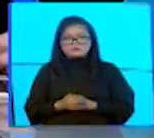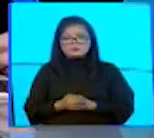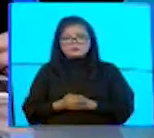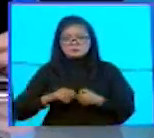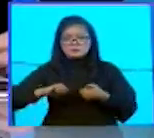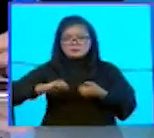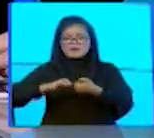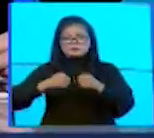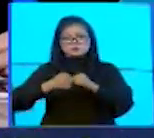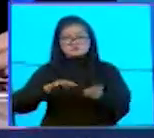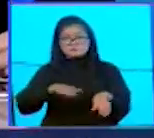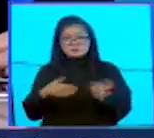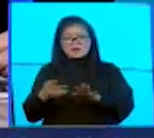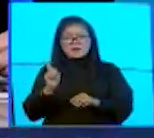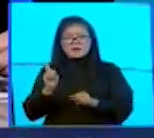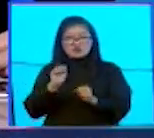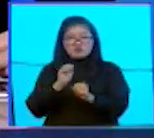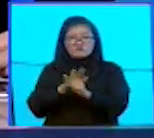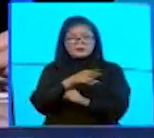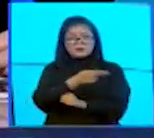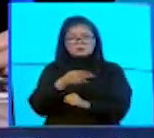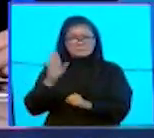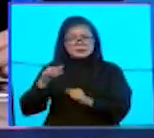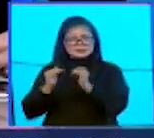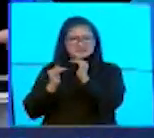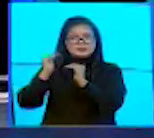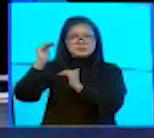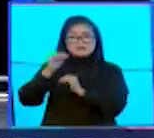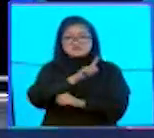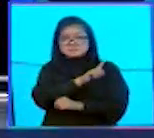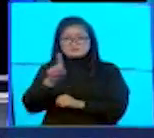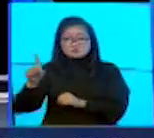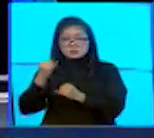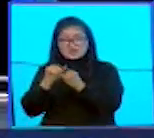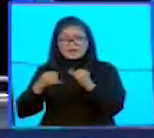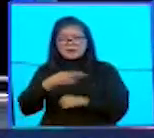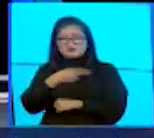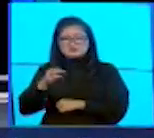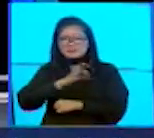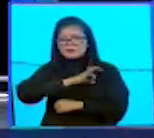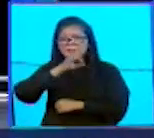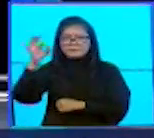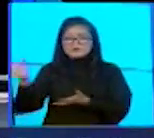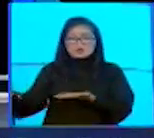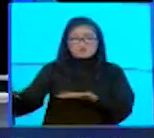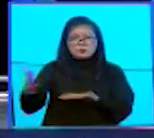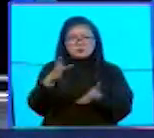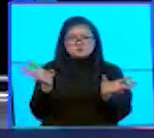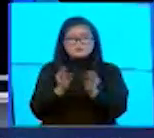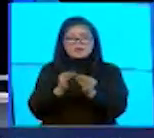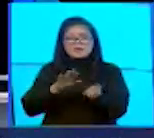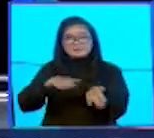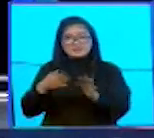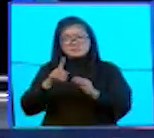Pemirsa, kasus kematian akibat COVID-19 di Indonesia masih tinggi. Dalam sepekan terakhir, Indonesia tidak pernah mencatatkan angka kematian di bawah 1.000 orang per